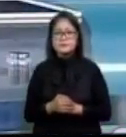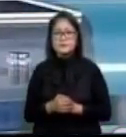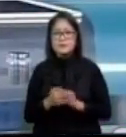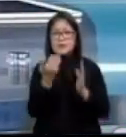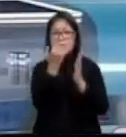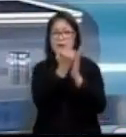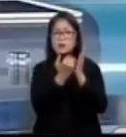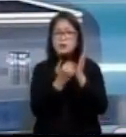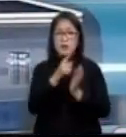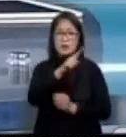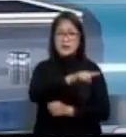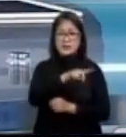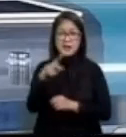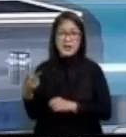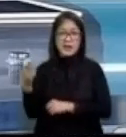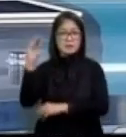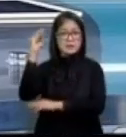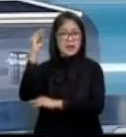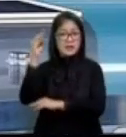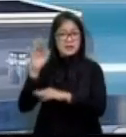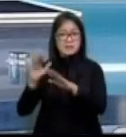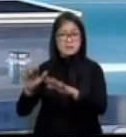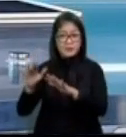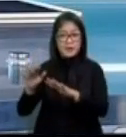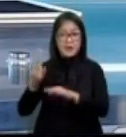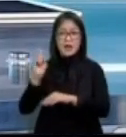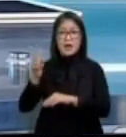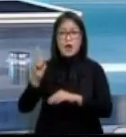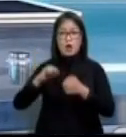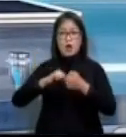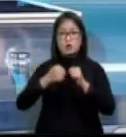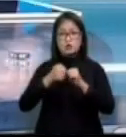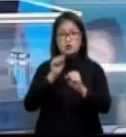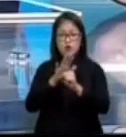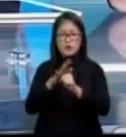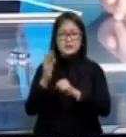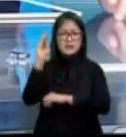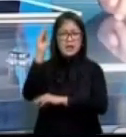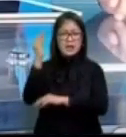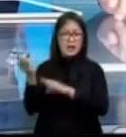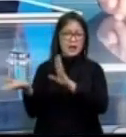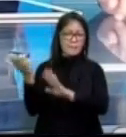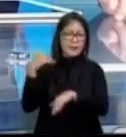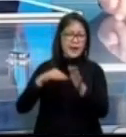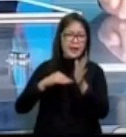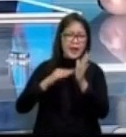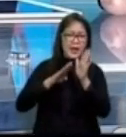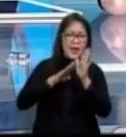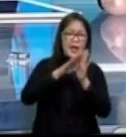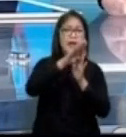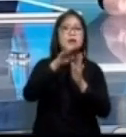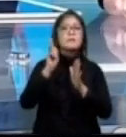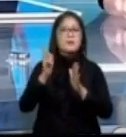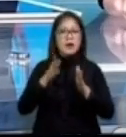Aturan ganjil genap di Jakarta bersifat sementara. Jika kasus COVID-19 di Jakarta kembali naik, disusul dengan kepadatan di sejumlah ruas jalan,